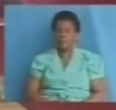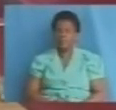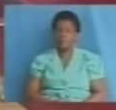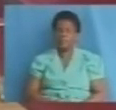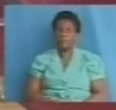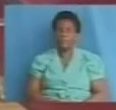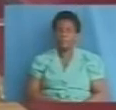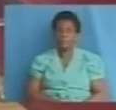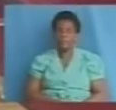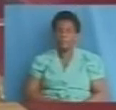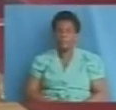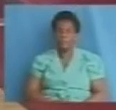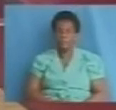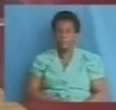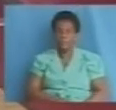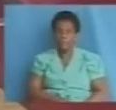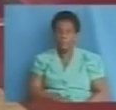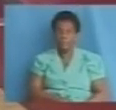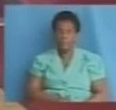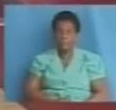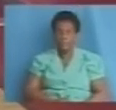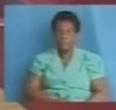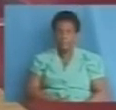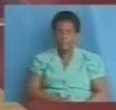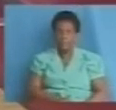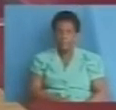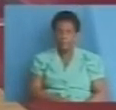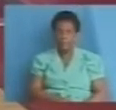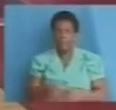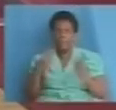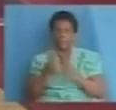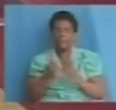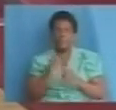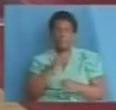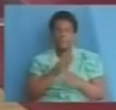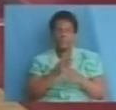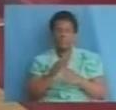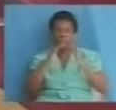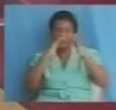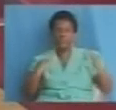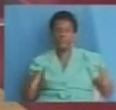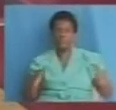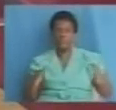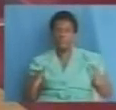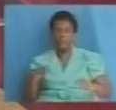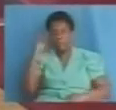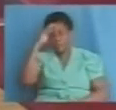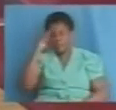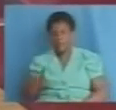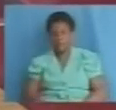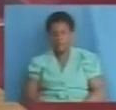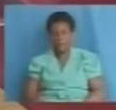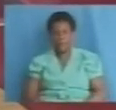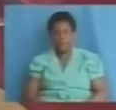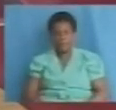Spa swale la Pili ni kuhusu makaz Ya askari askari wote amba wame